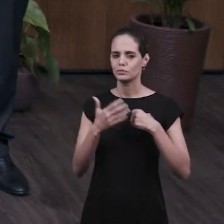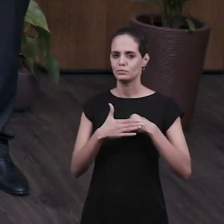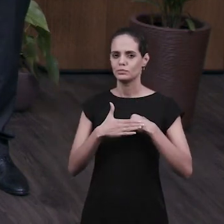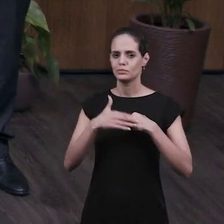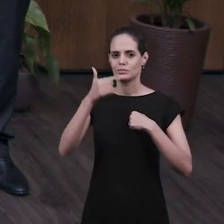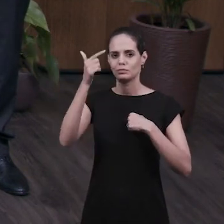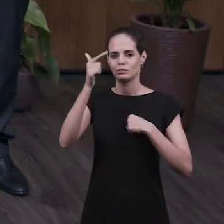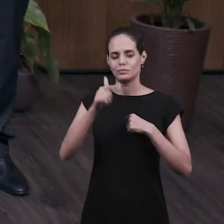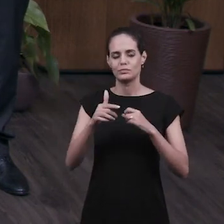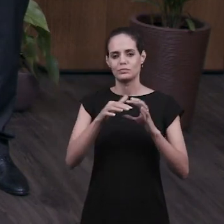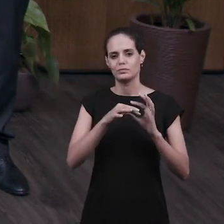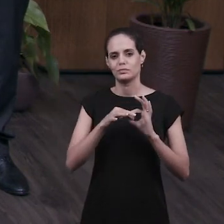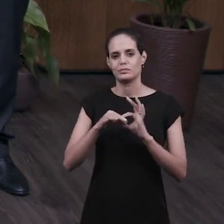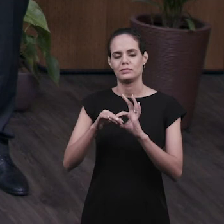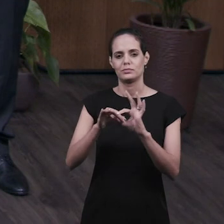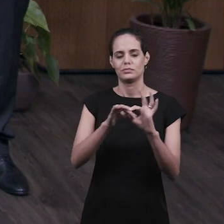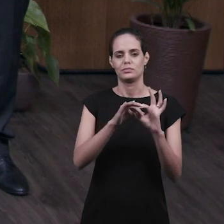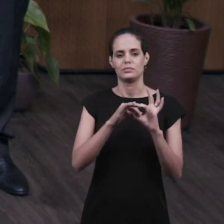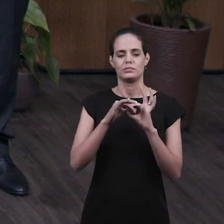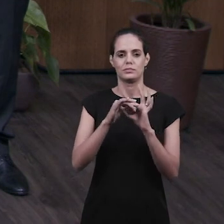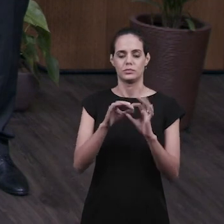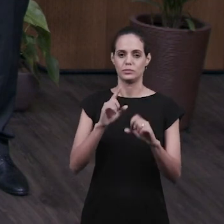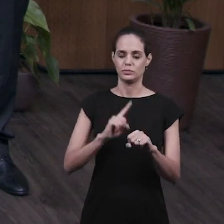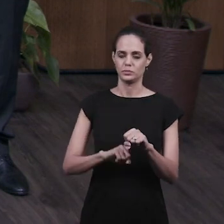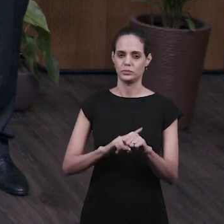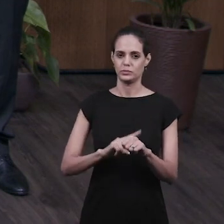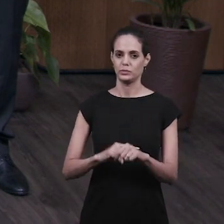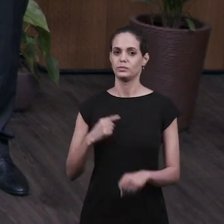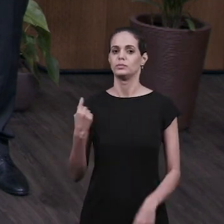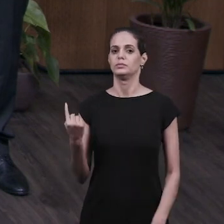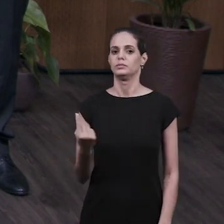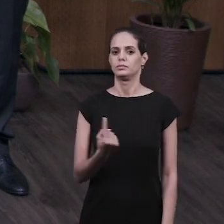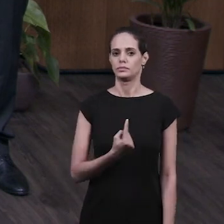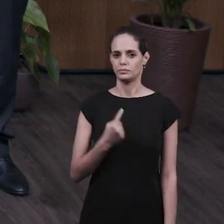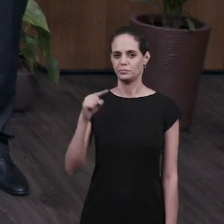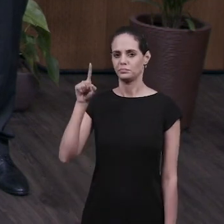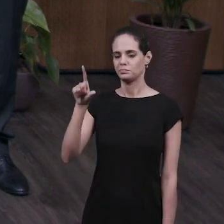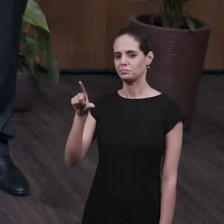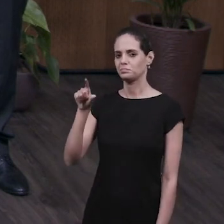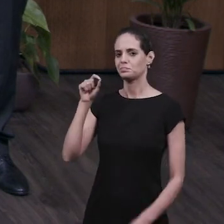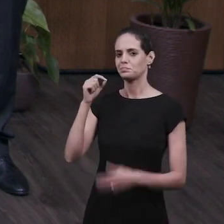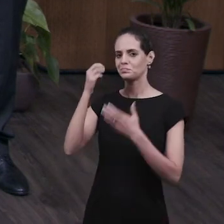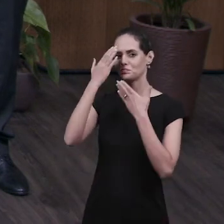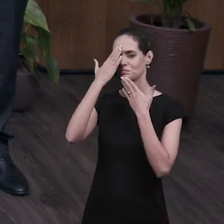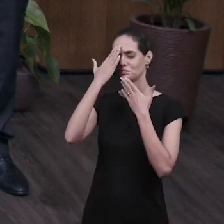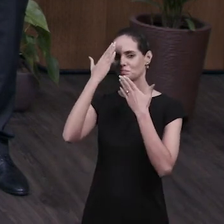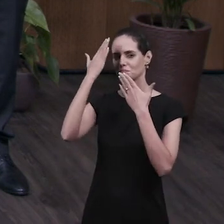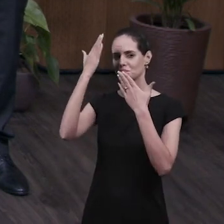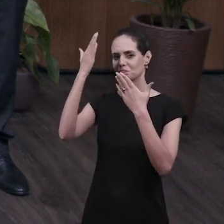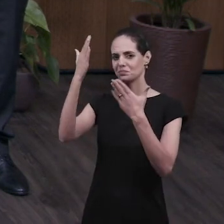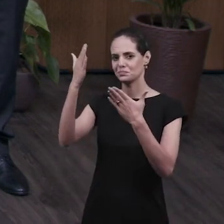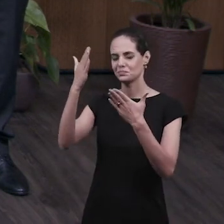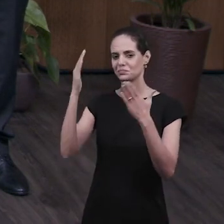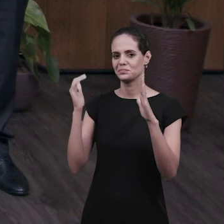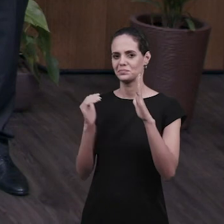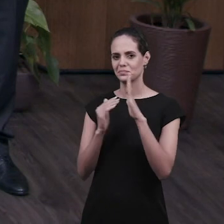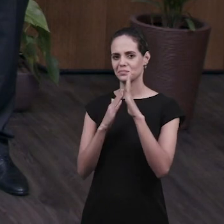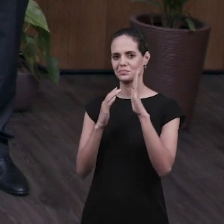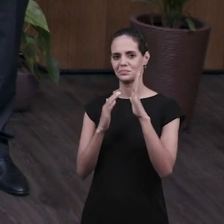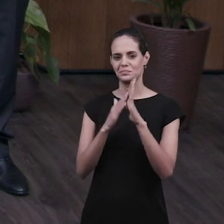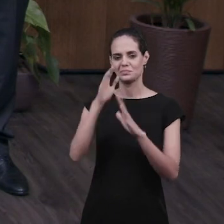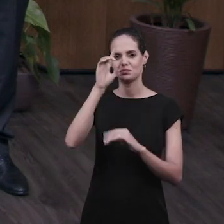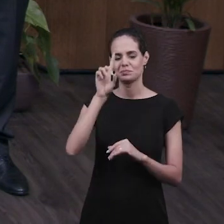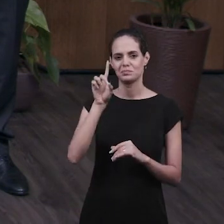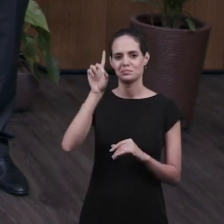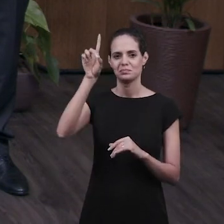renouvellement, quand nous décidons, avec gratitude, louer à ce Dieu si